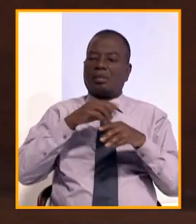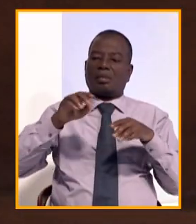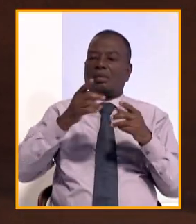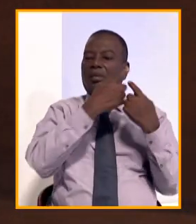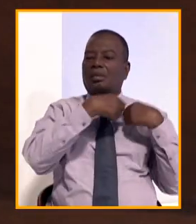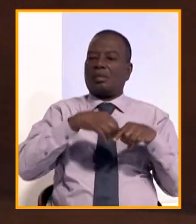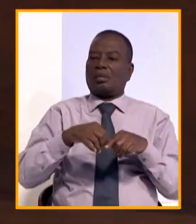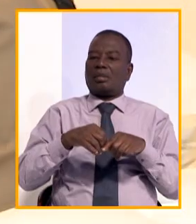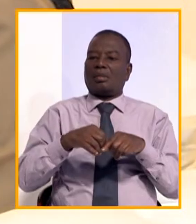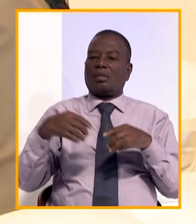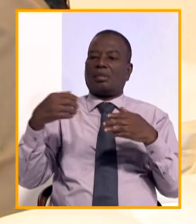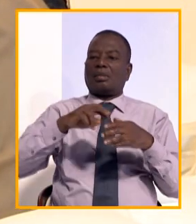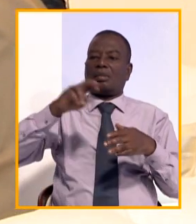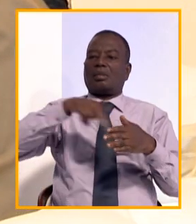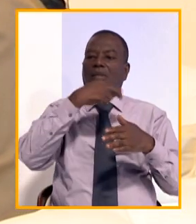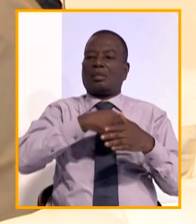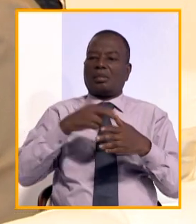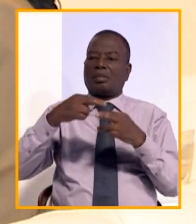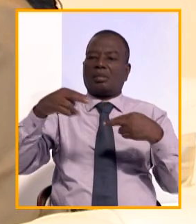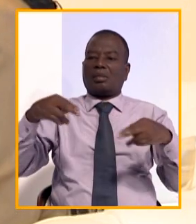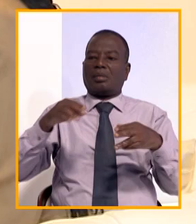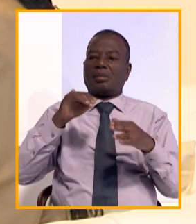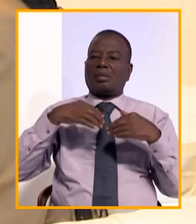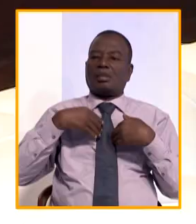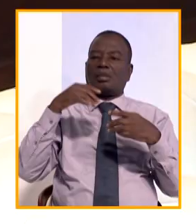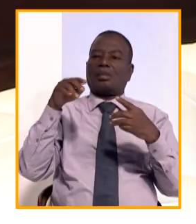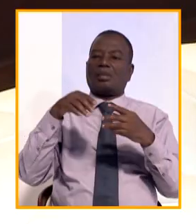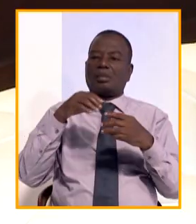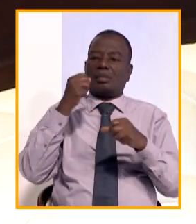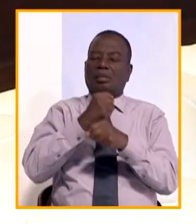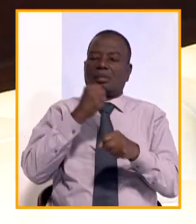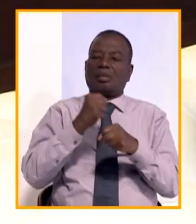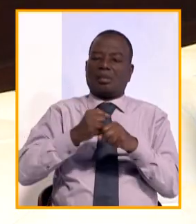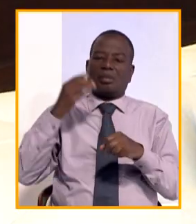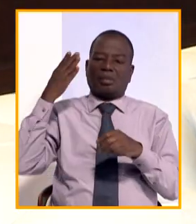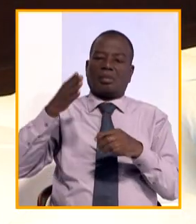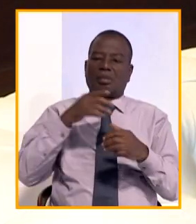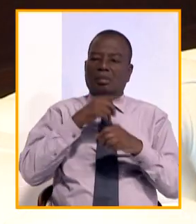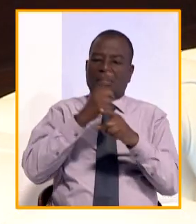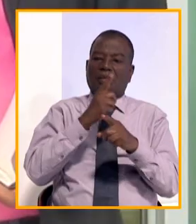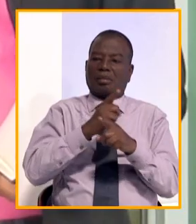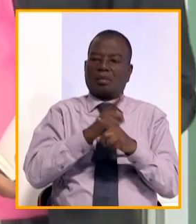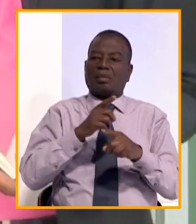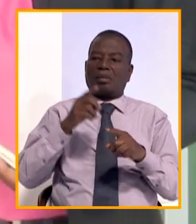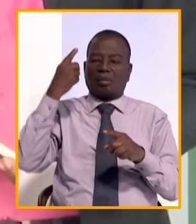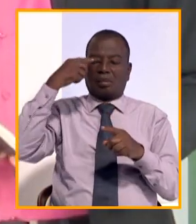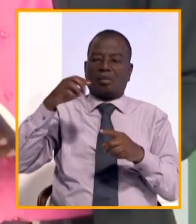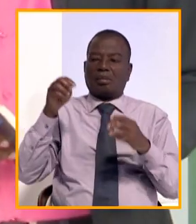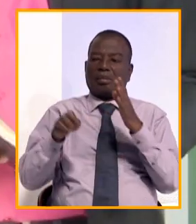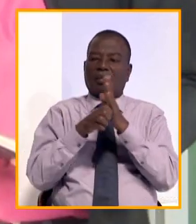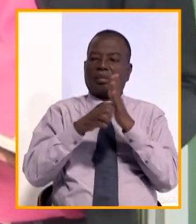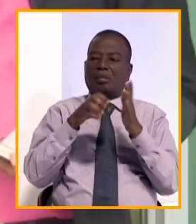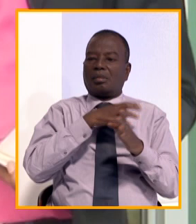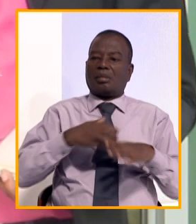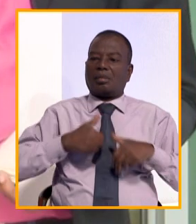lors, le niveau de relation a atteint un excellent niveau et nous travaillerons en sorte de pouvoir le maintenir. Du point de vue économique, de la santé,